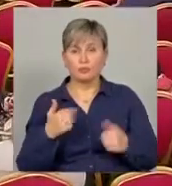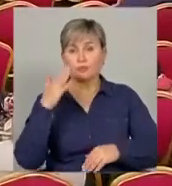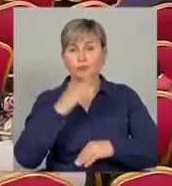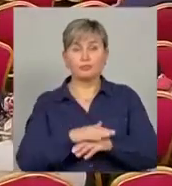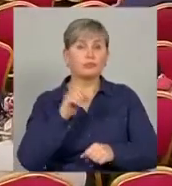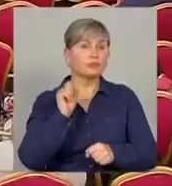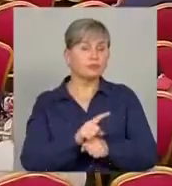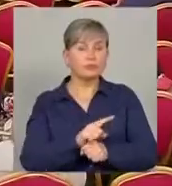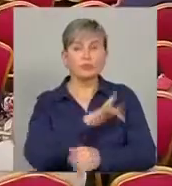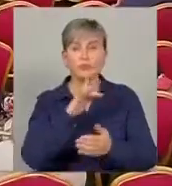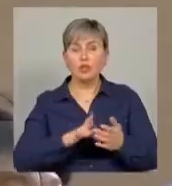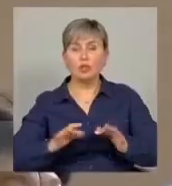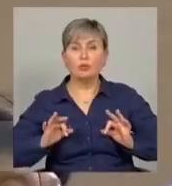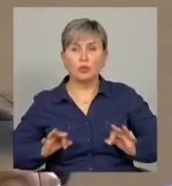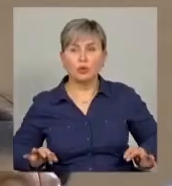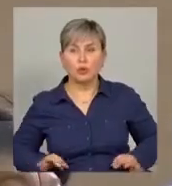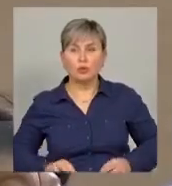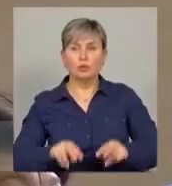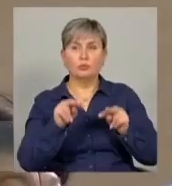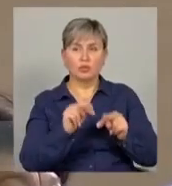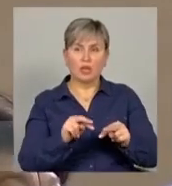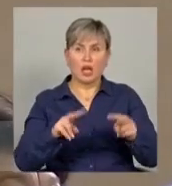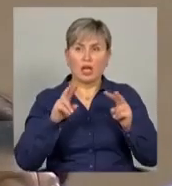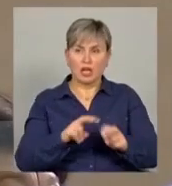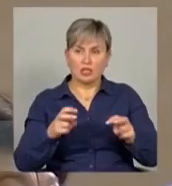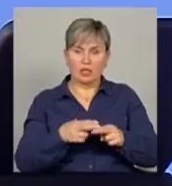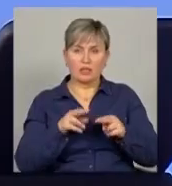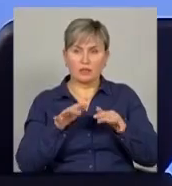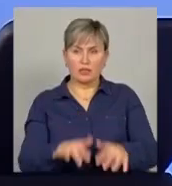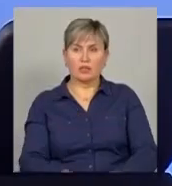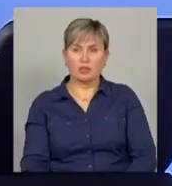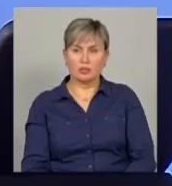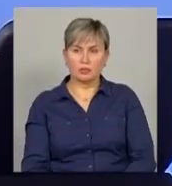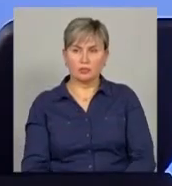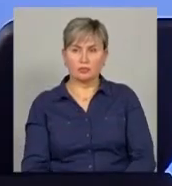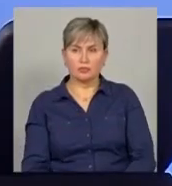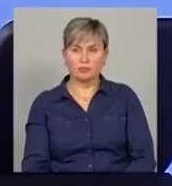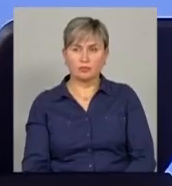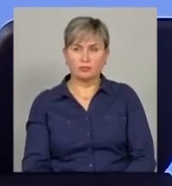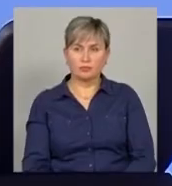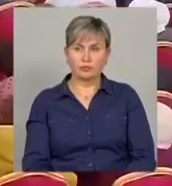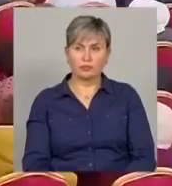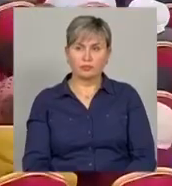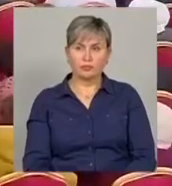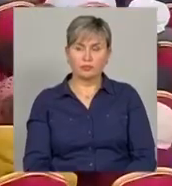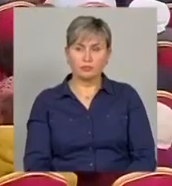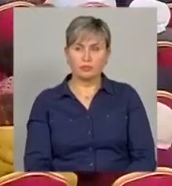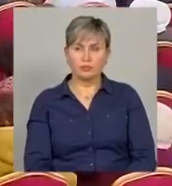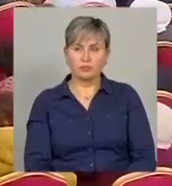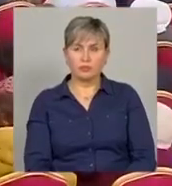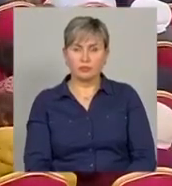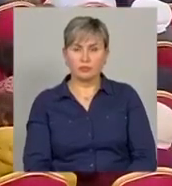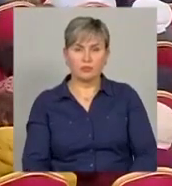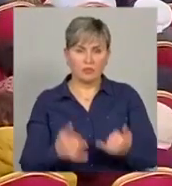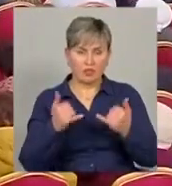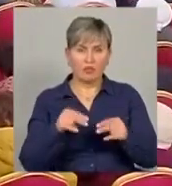поручил городской прокуратуре взять на особый контроль расследование этого дела. Берег Иванович, пожалуйста, возьмите контроль на